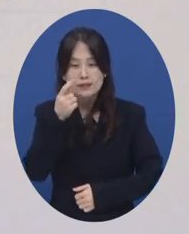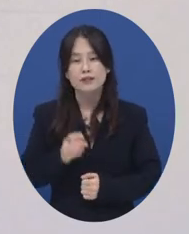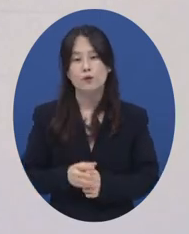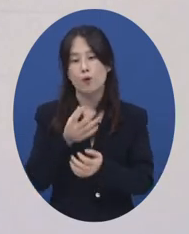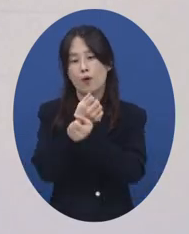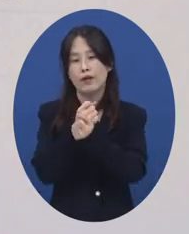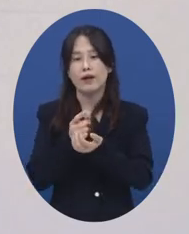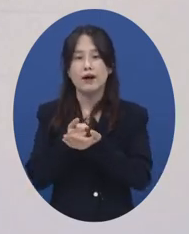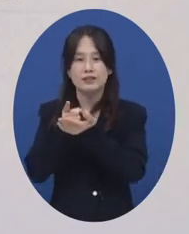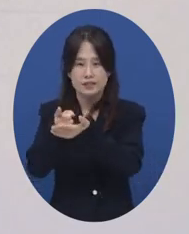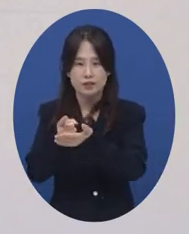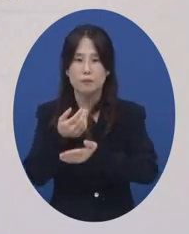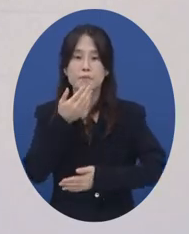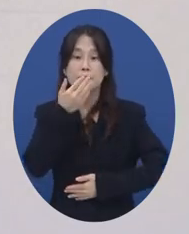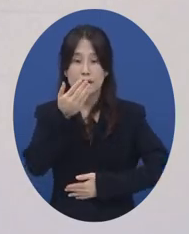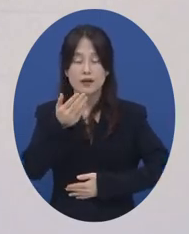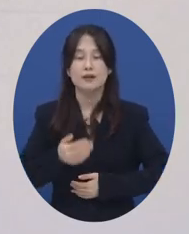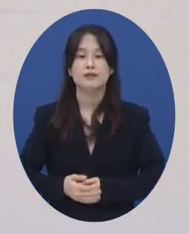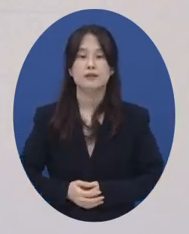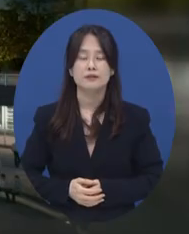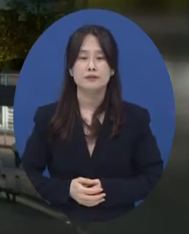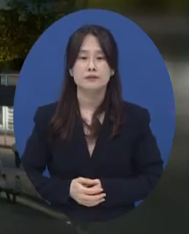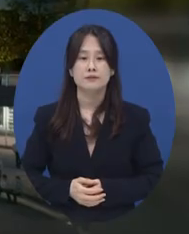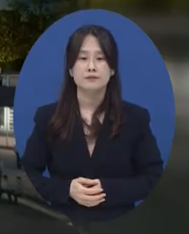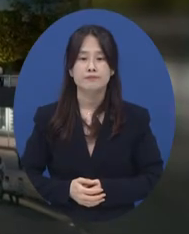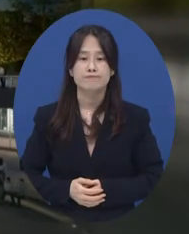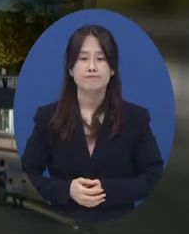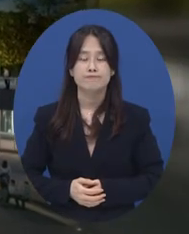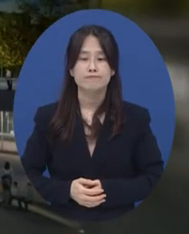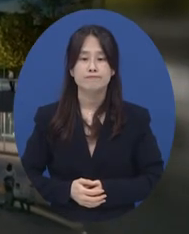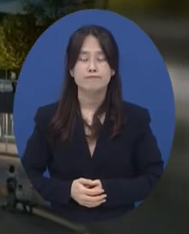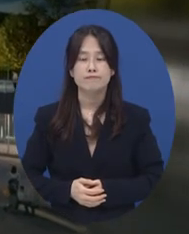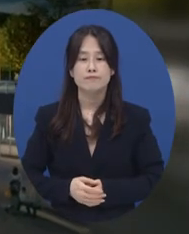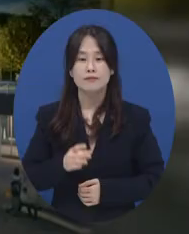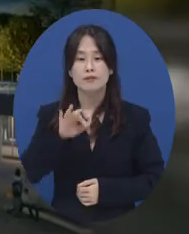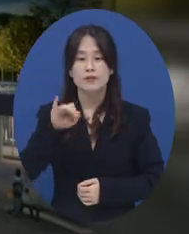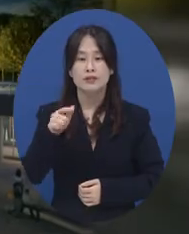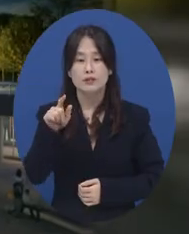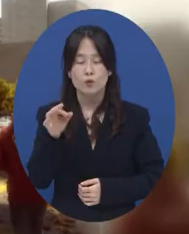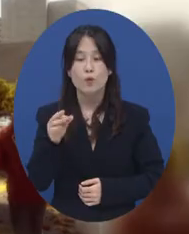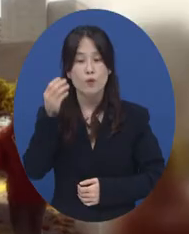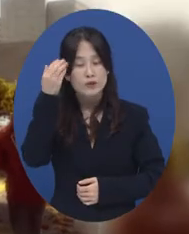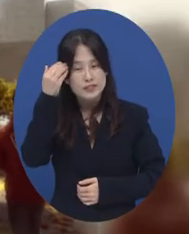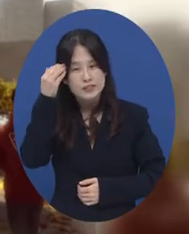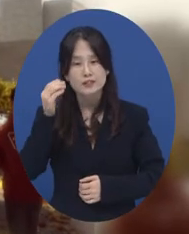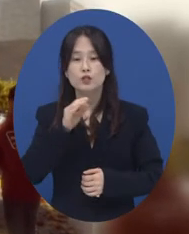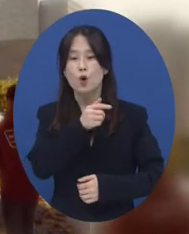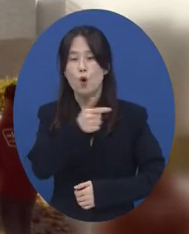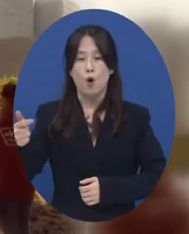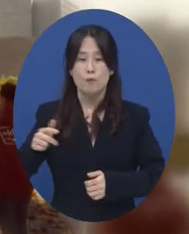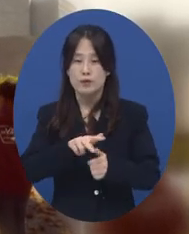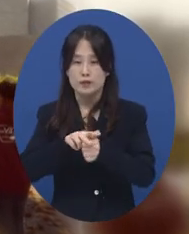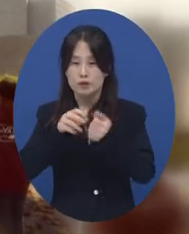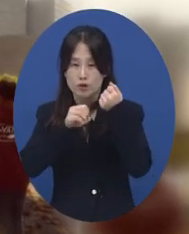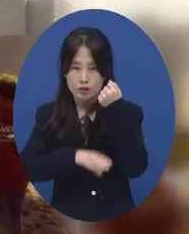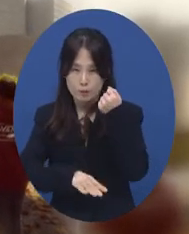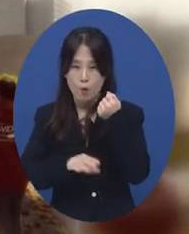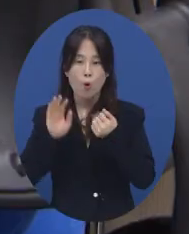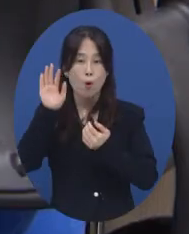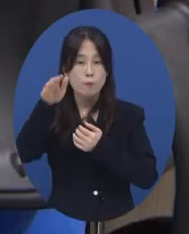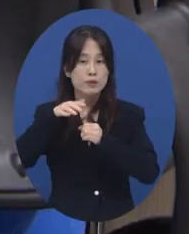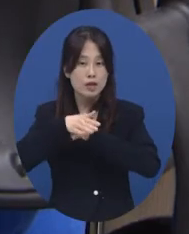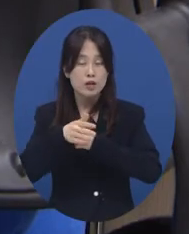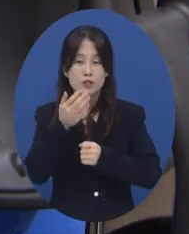예약 신청까지 가능하도록 설계합니다. 또 인공지능과 빅데이터를 기반으로 한 미래형 스마트 도서관을